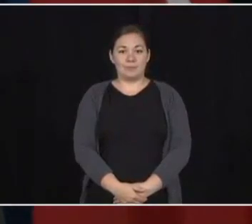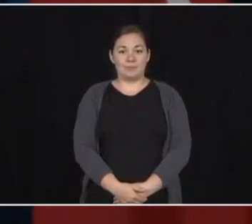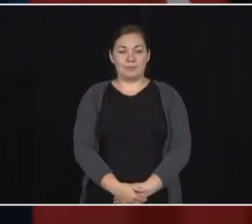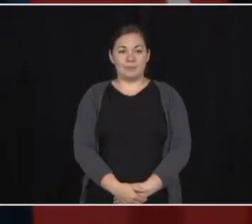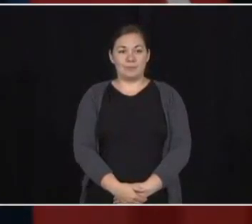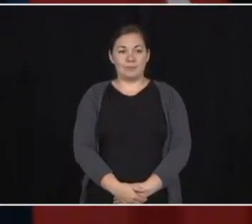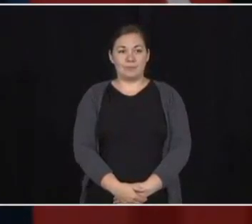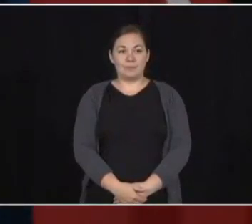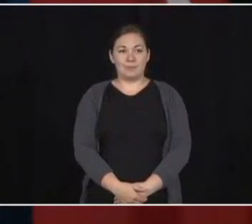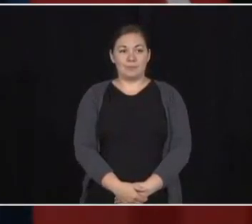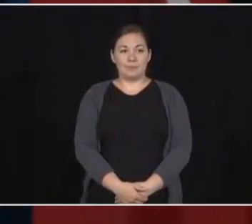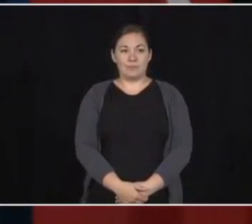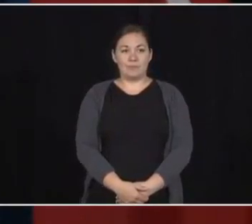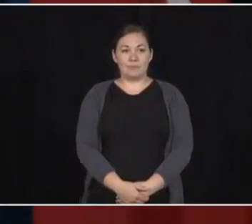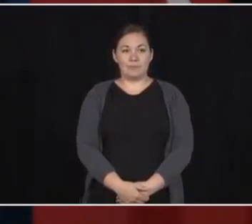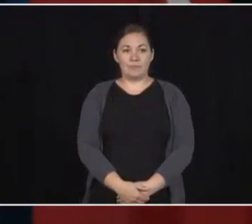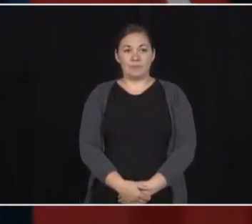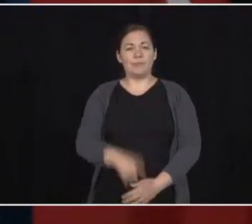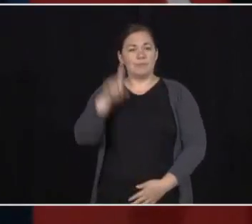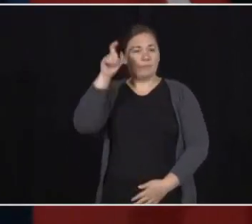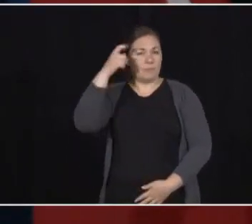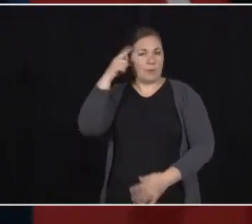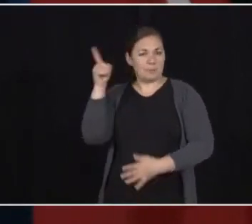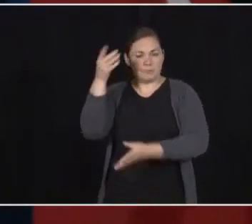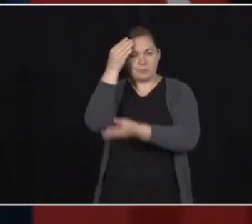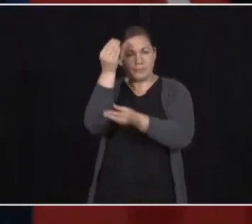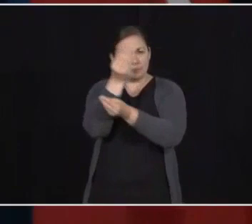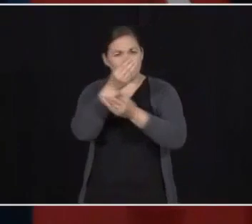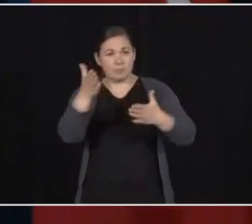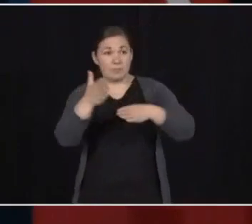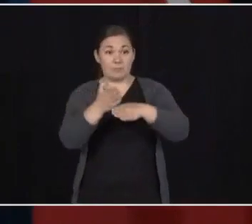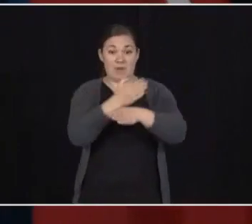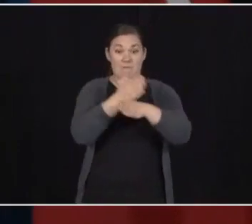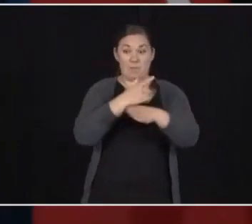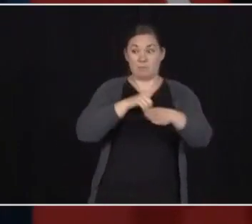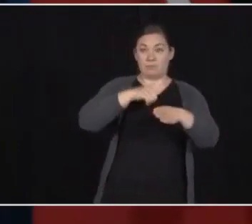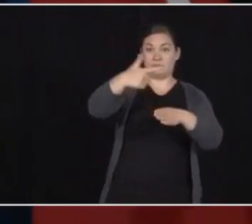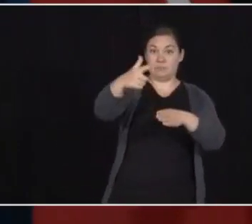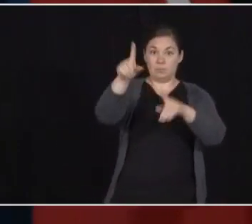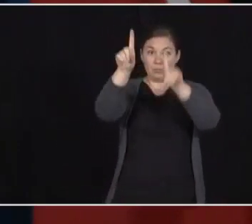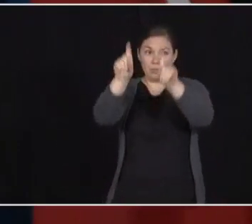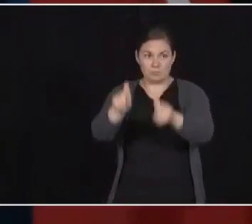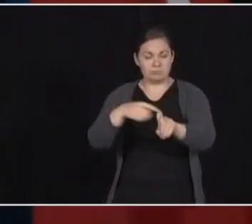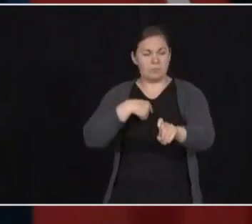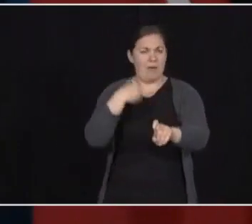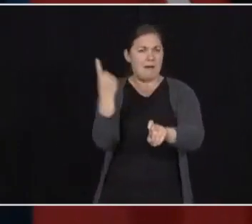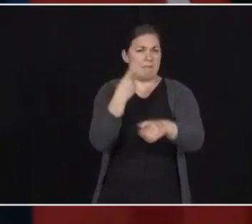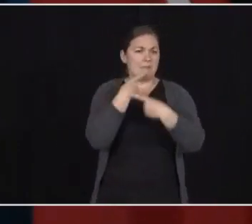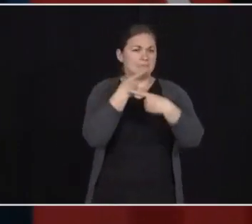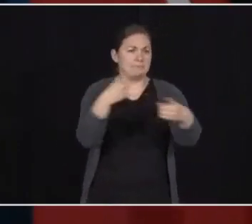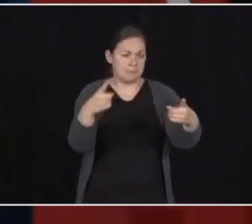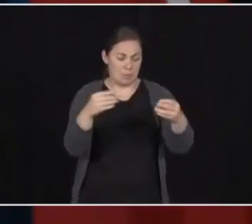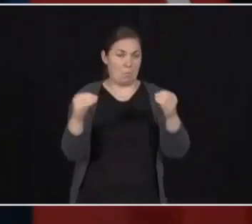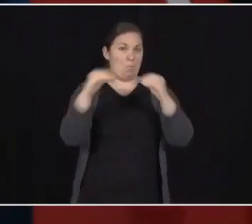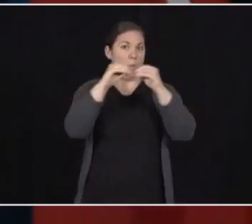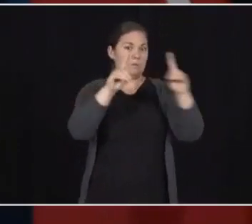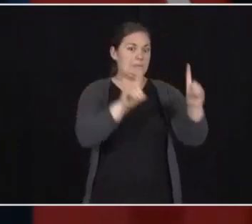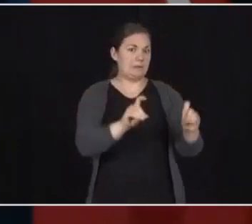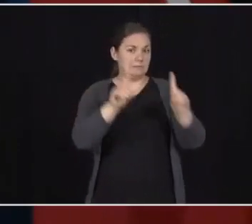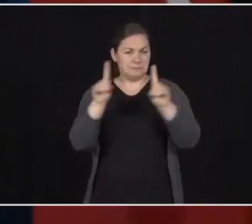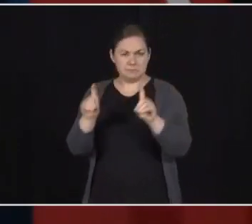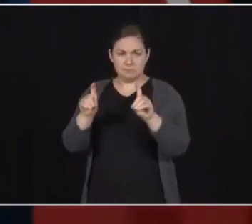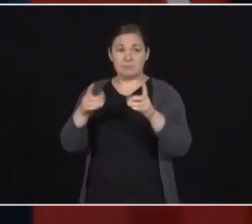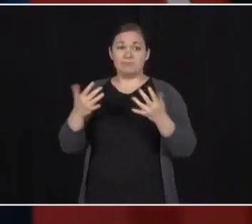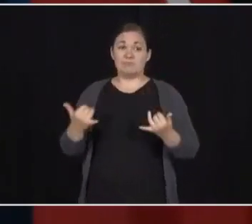I'll just have a quick announcement before we get started regarding the testing. We have mobile units